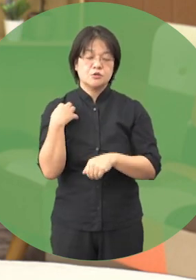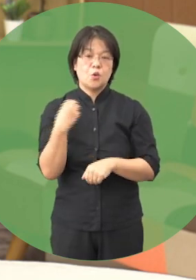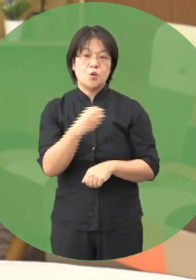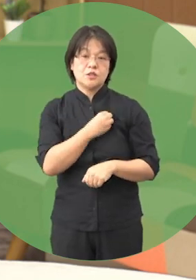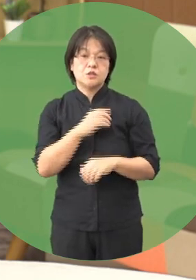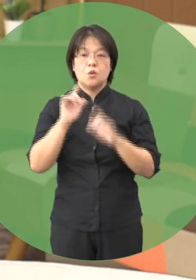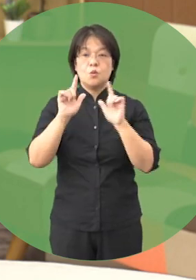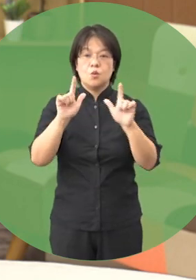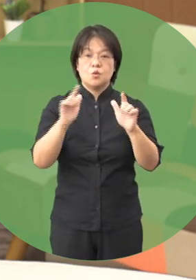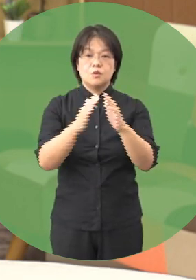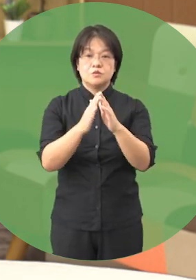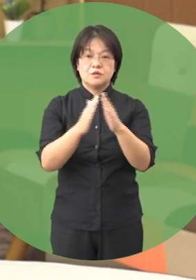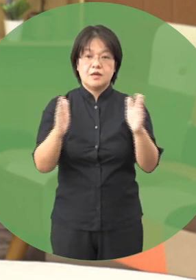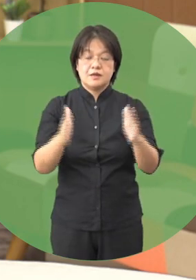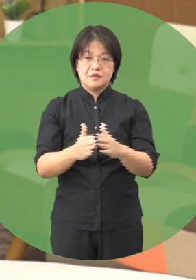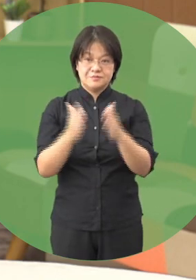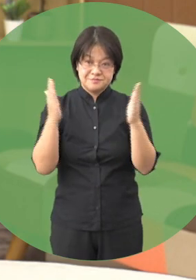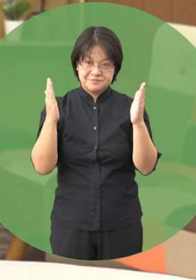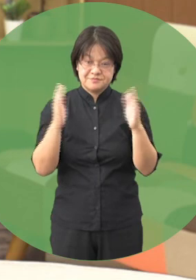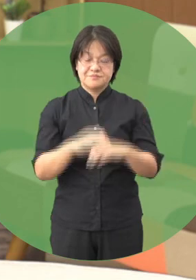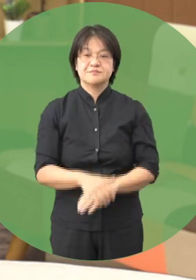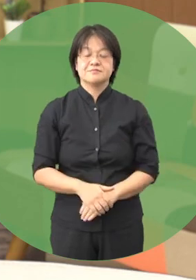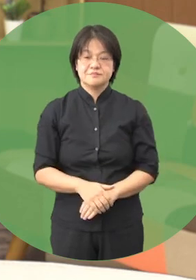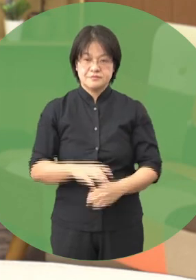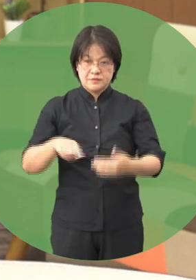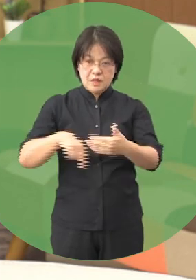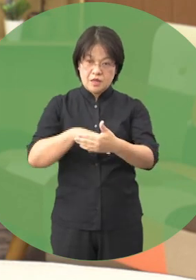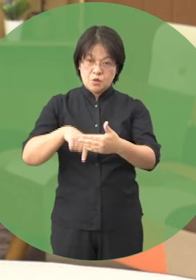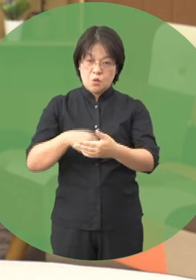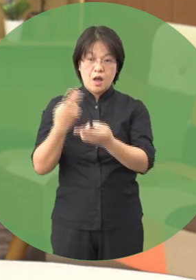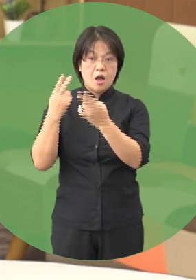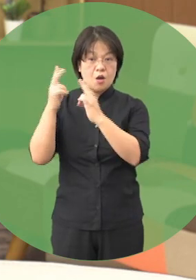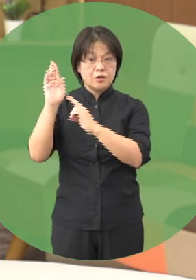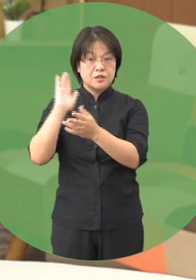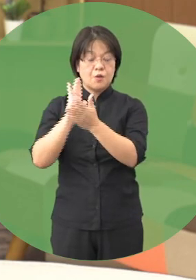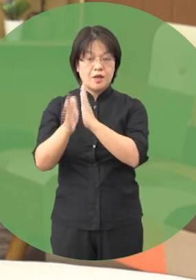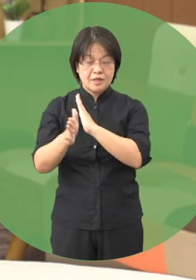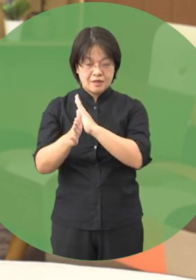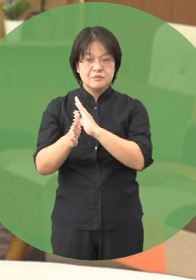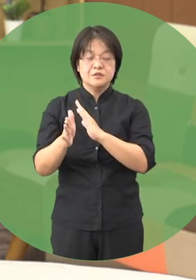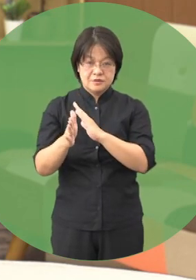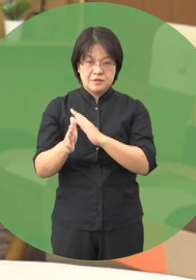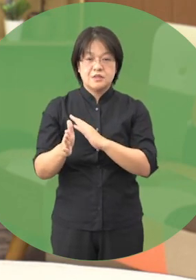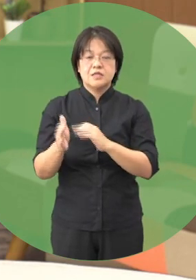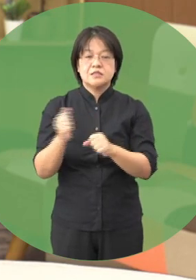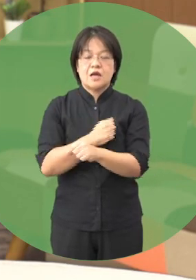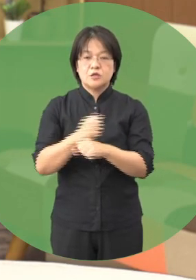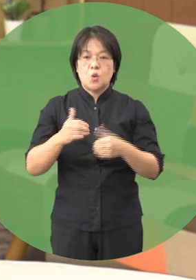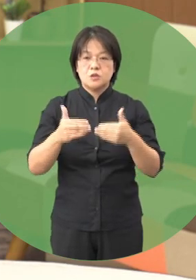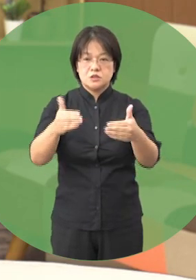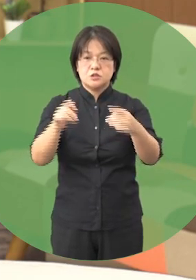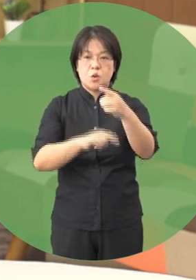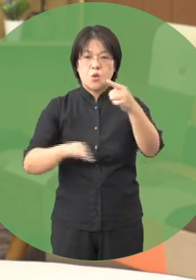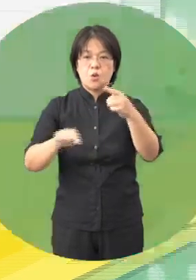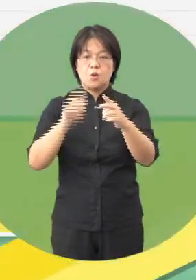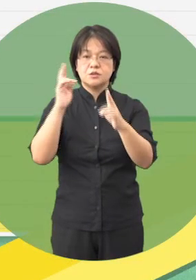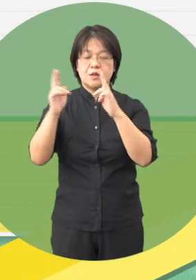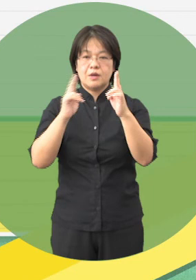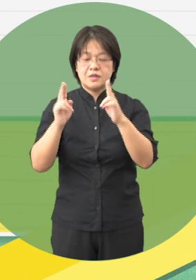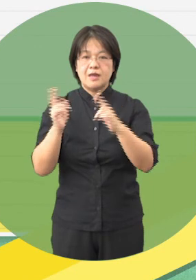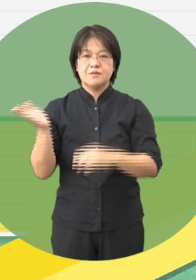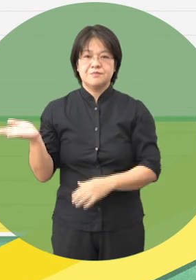会が行われます詳しくは沖縄県産業振興公社までお願い愛します